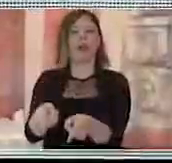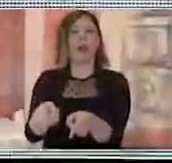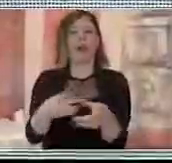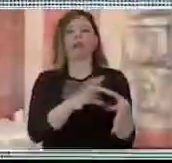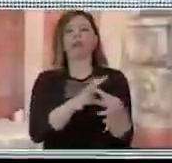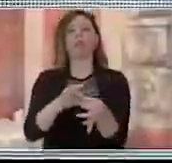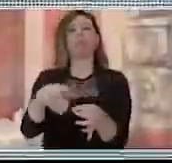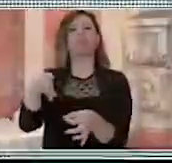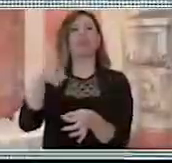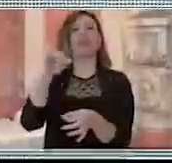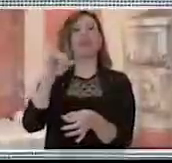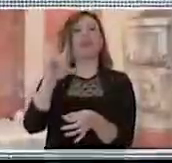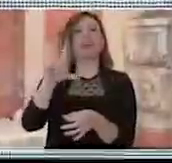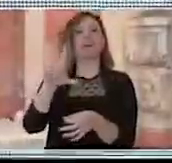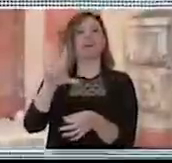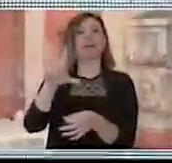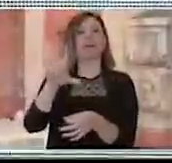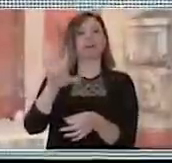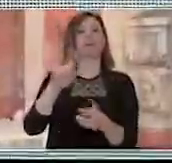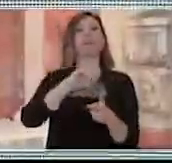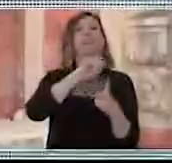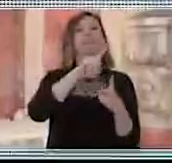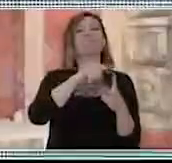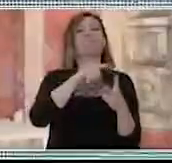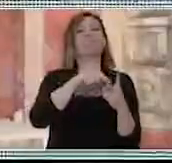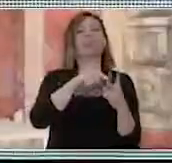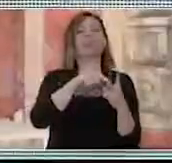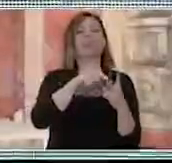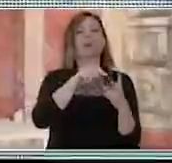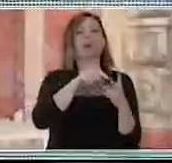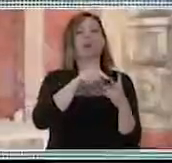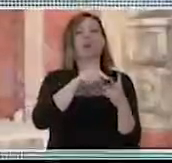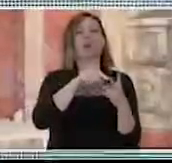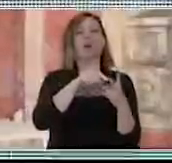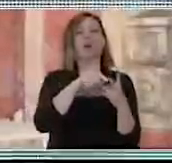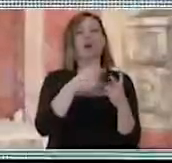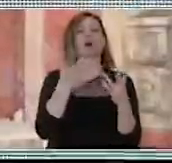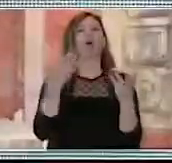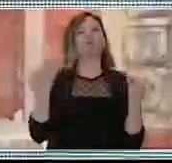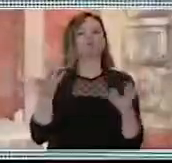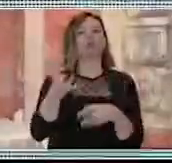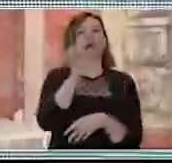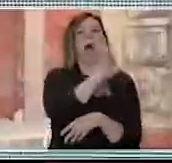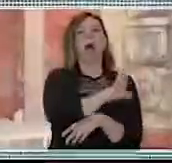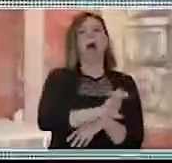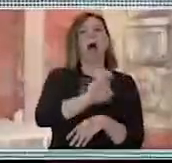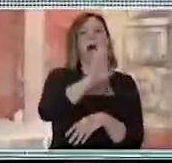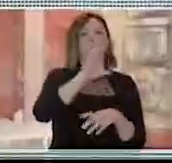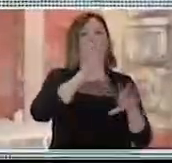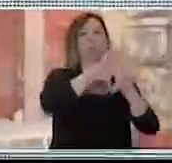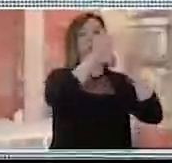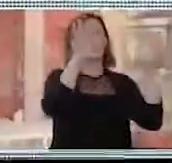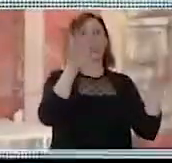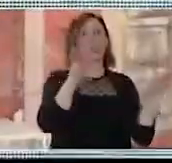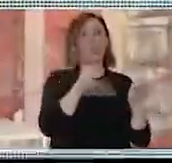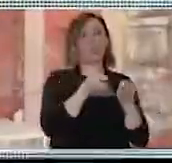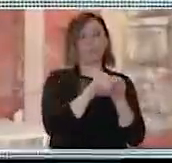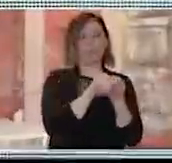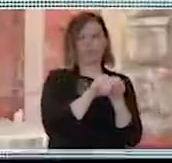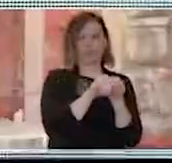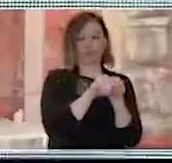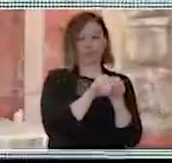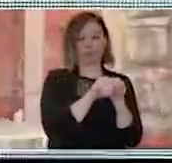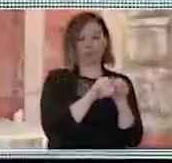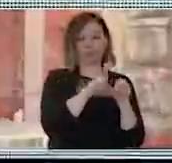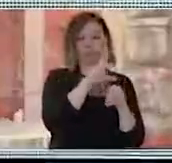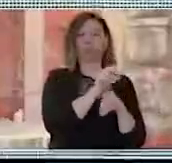E la seconda è continuare a mantenere questa alleanza tra l'Abruzzo tutto insieme,